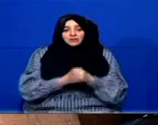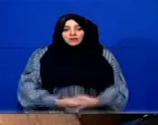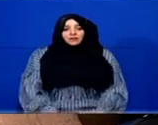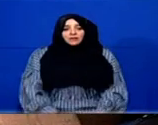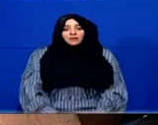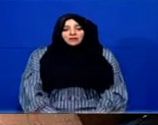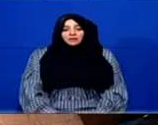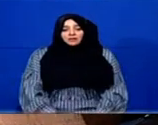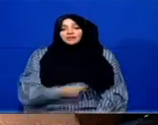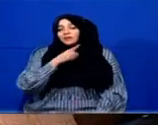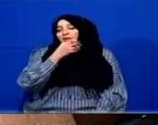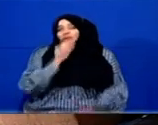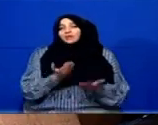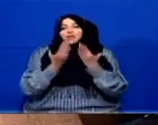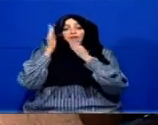الله يحفظك